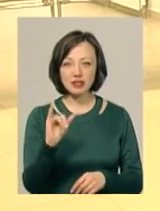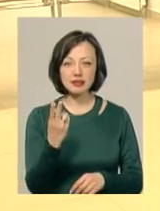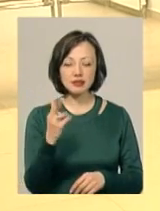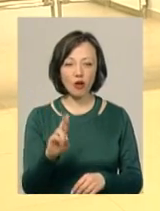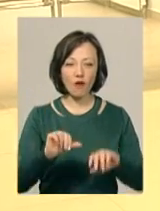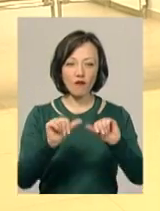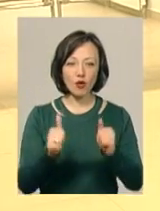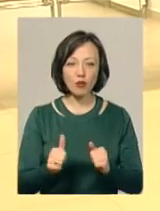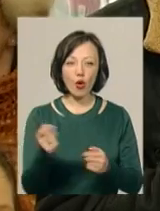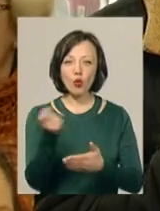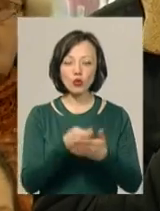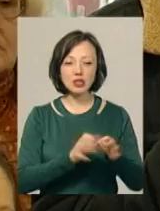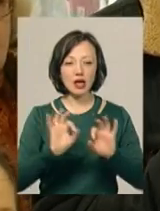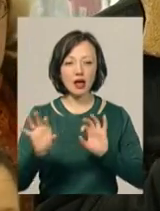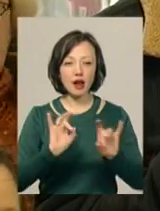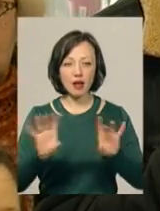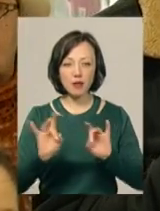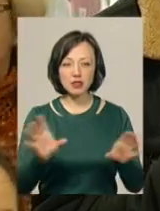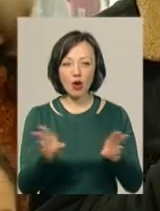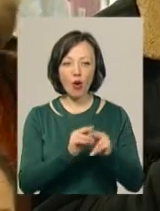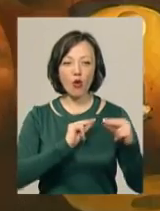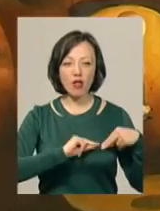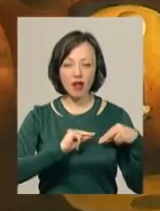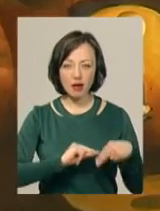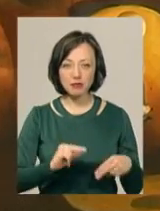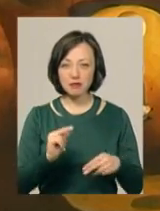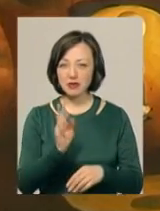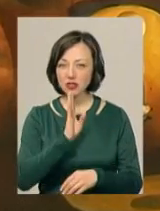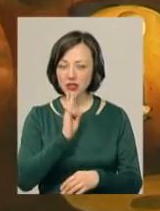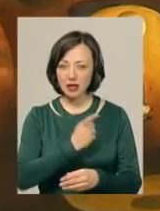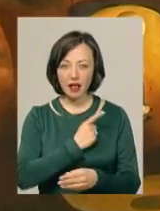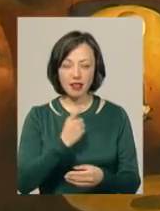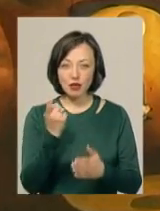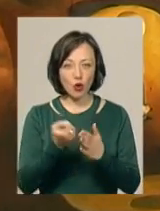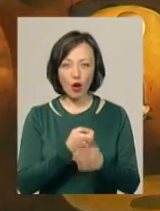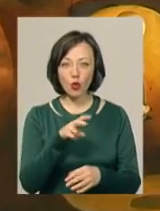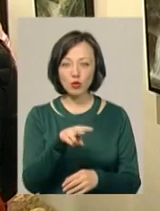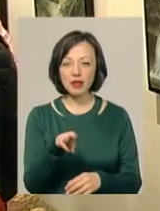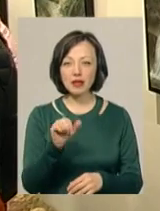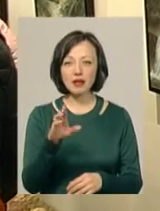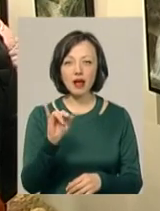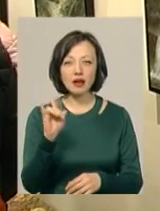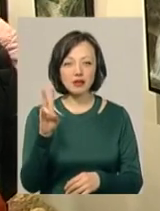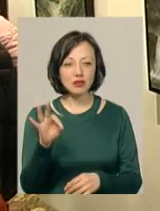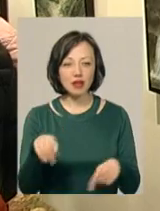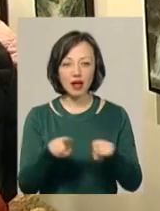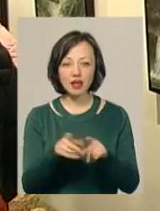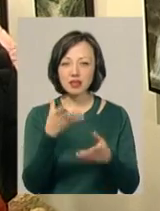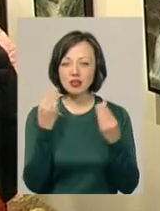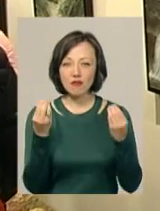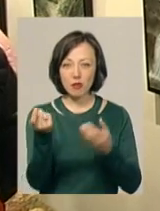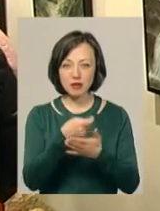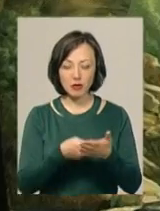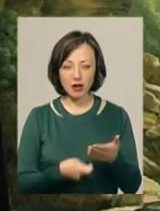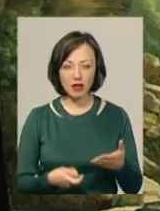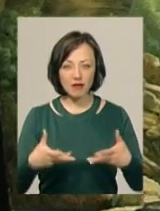та художником-рекламістом. Колеги-мисткині, які прийшли на виставку, кажуть, не здогадувалися, що у Людмили Татаріної такі живописні полотна. Надію